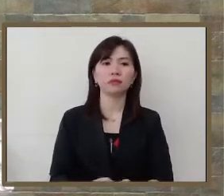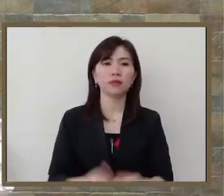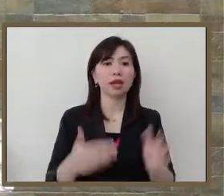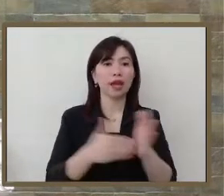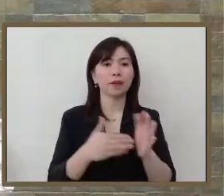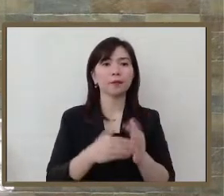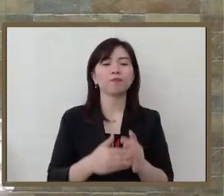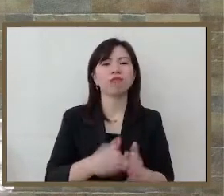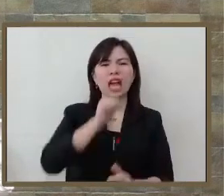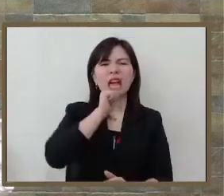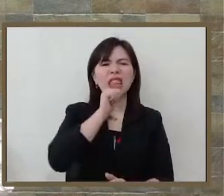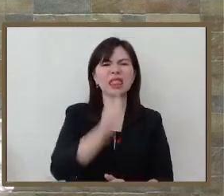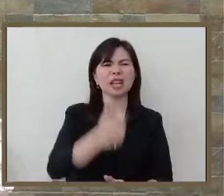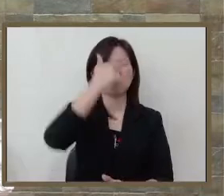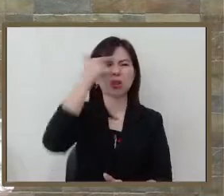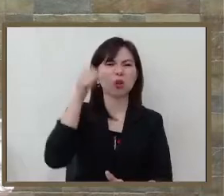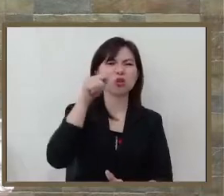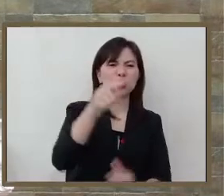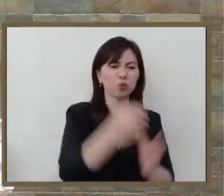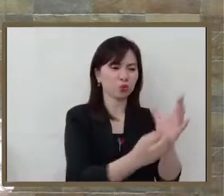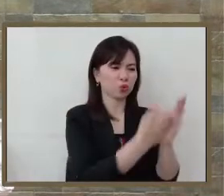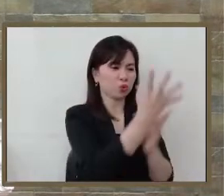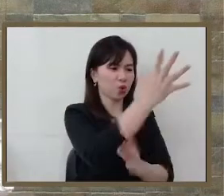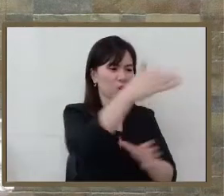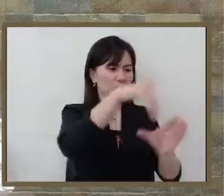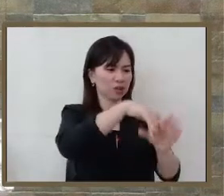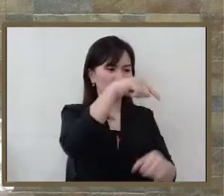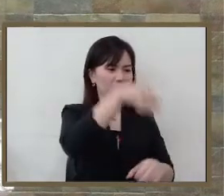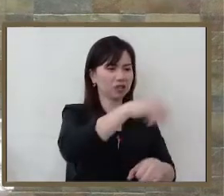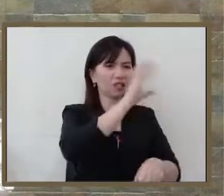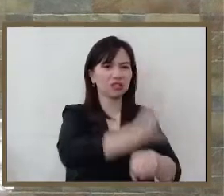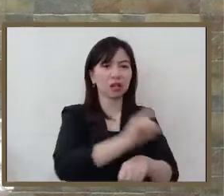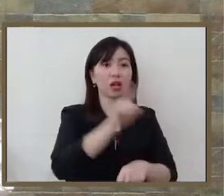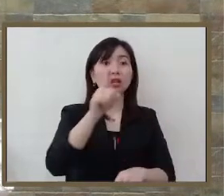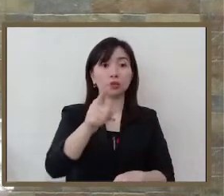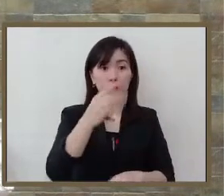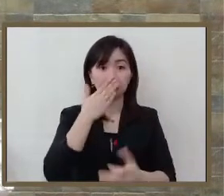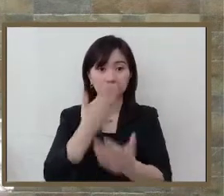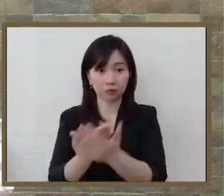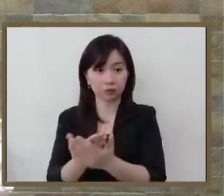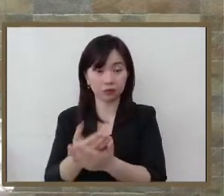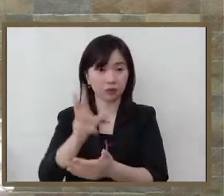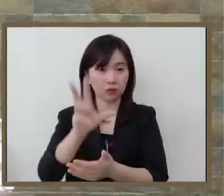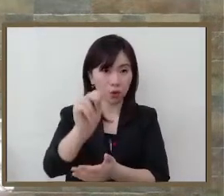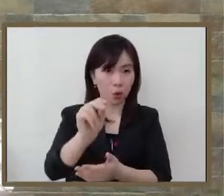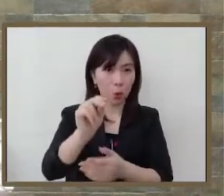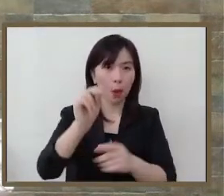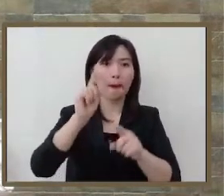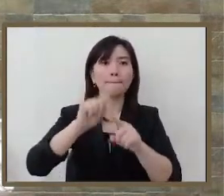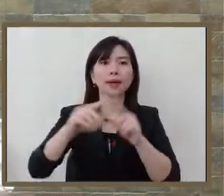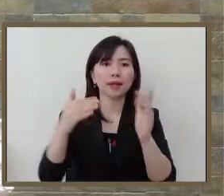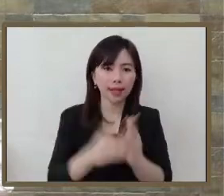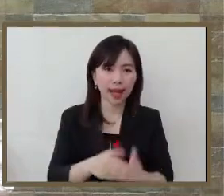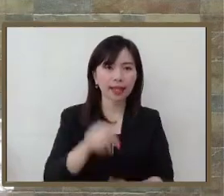lumaki sa simbahan maayos. We are the most dangerous